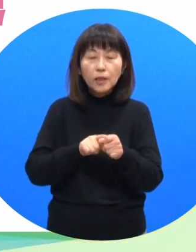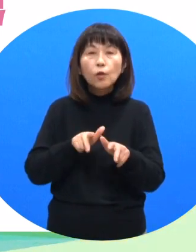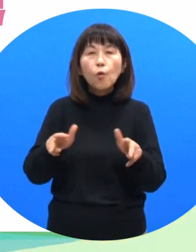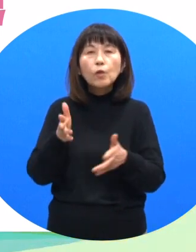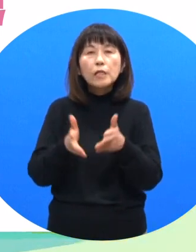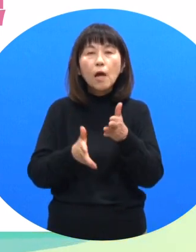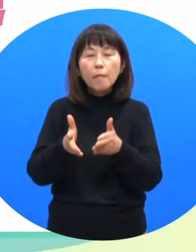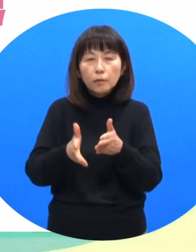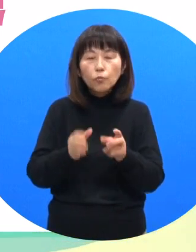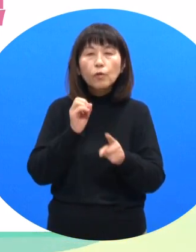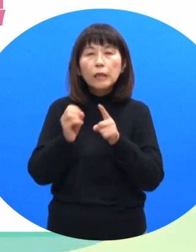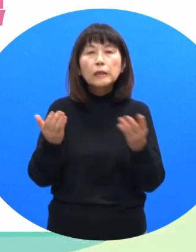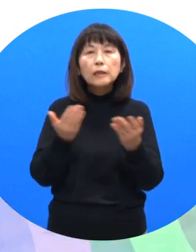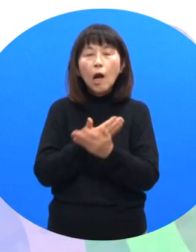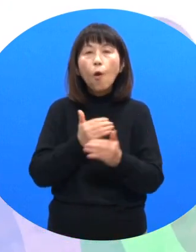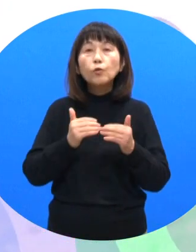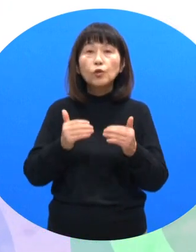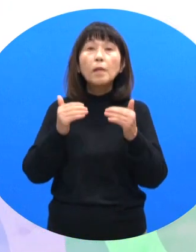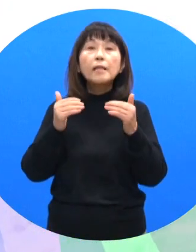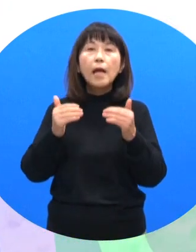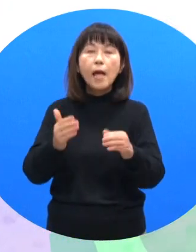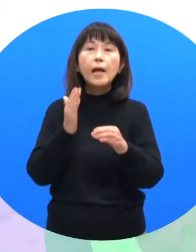ジタル化を進めています。